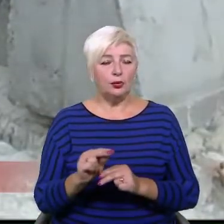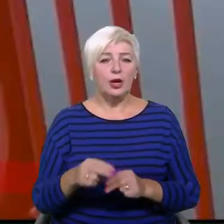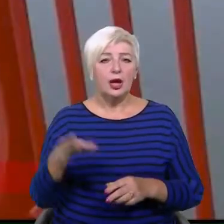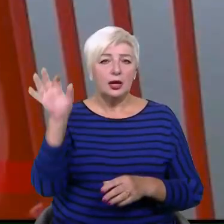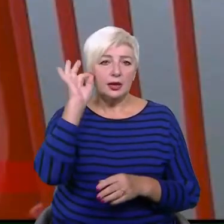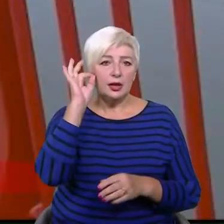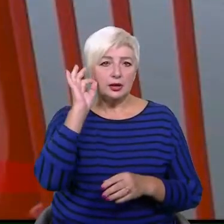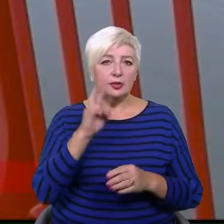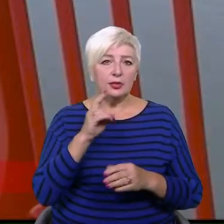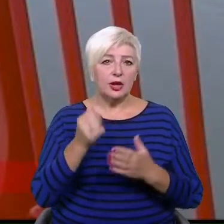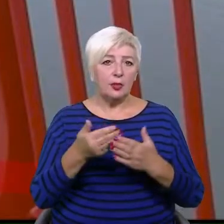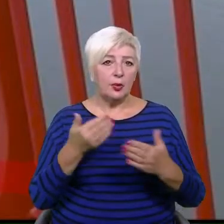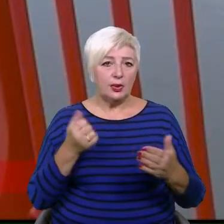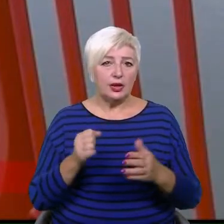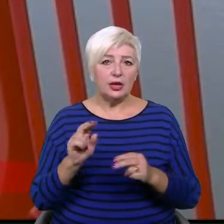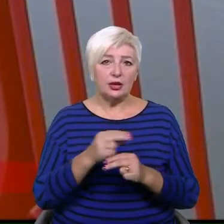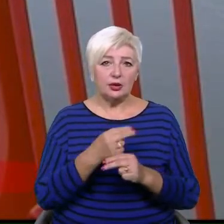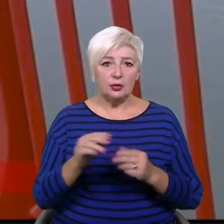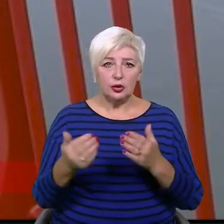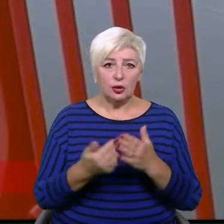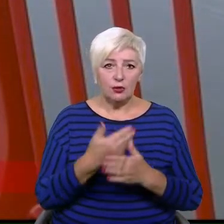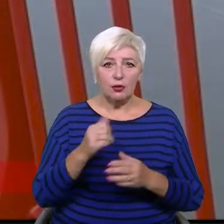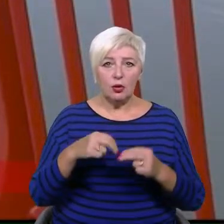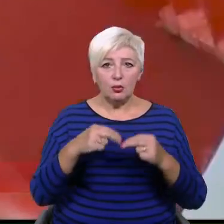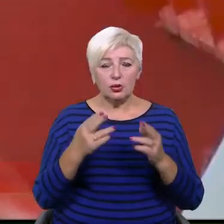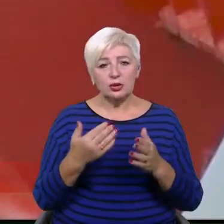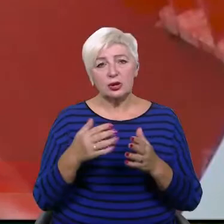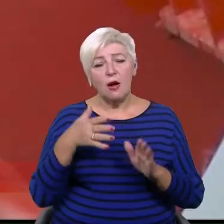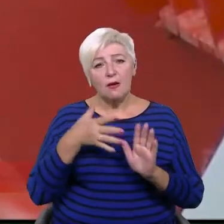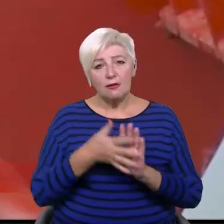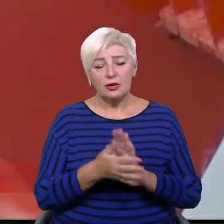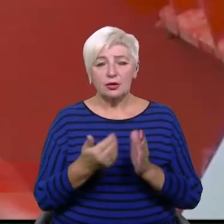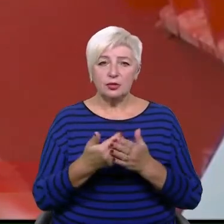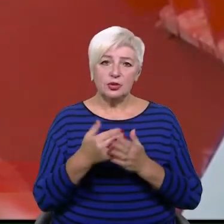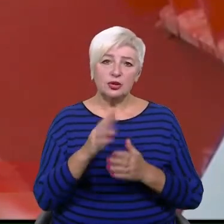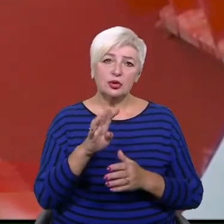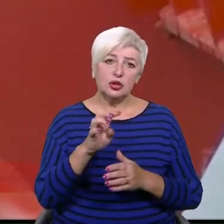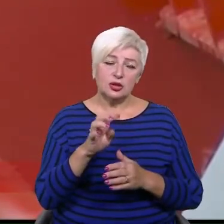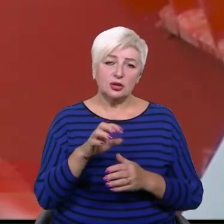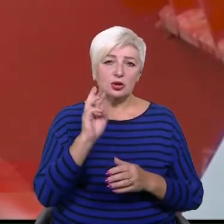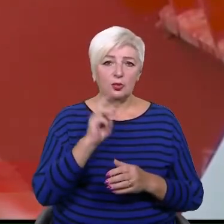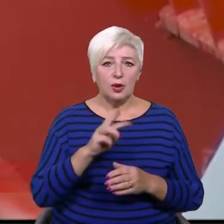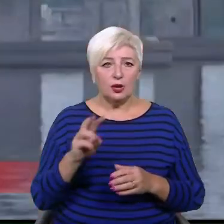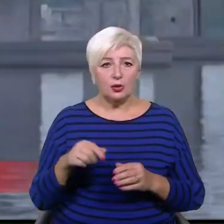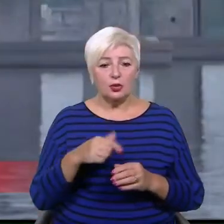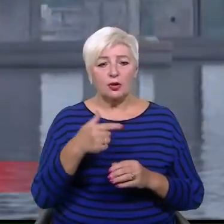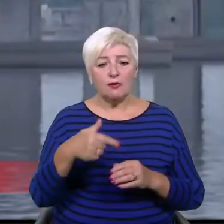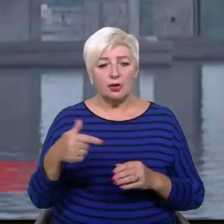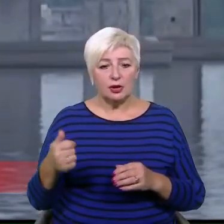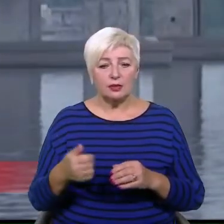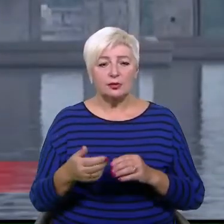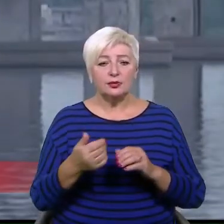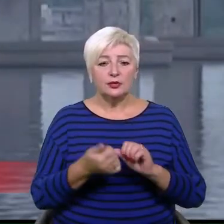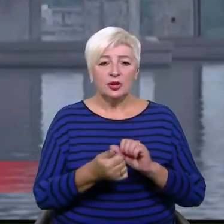Нагадаємо, на попередній ремонт нового мосту витратили близько 400 мільйонів гривень. Тоді замінили